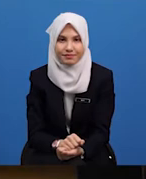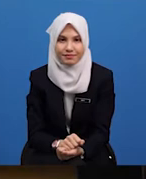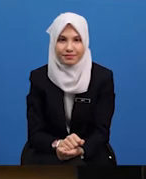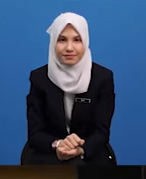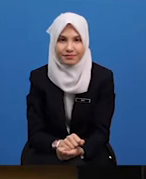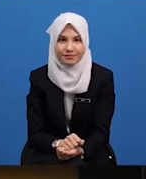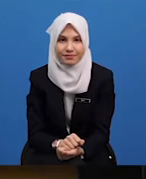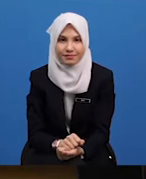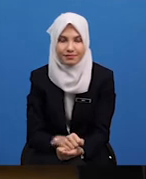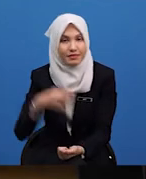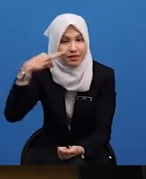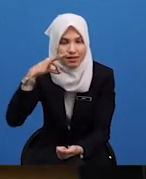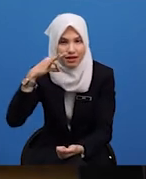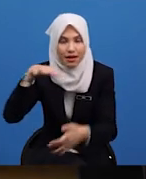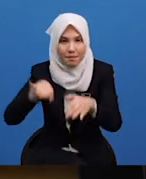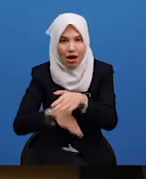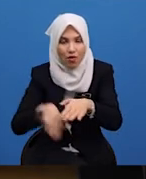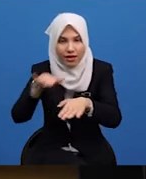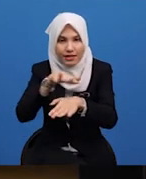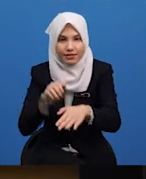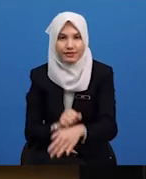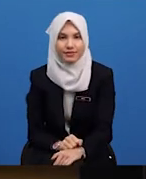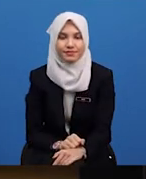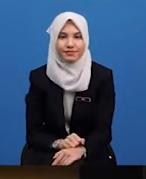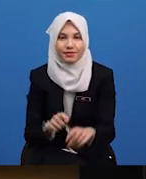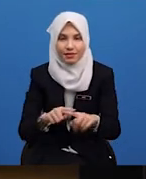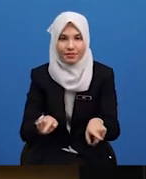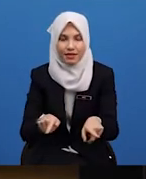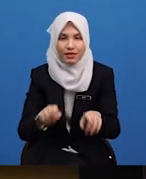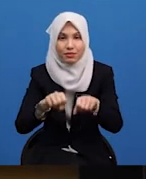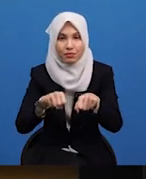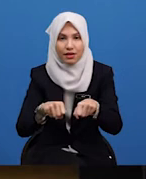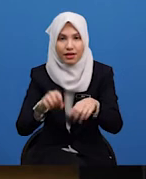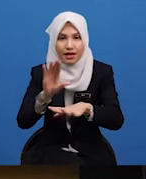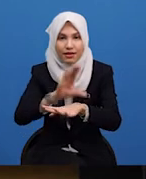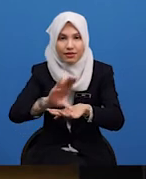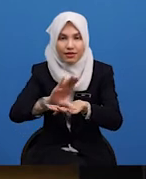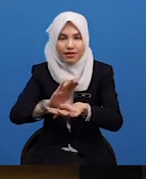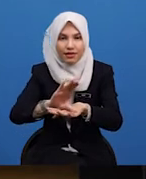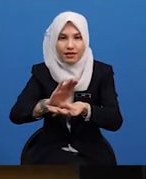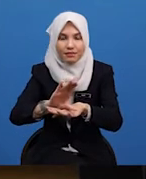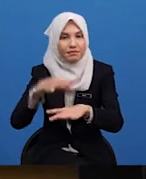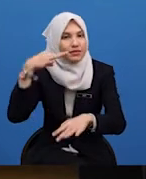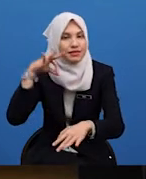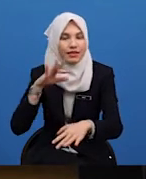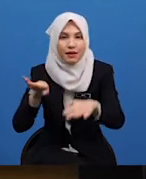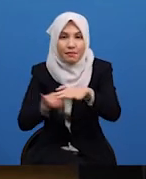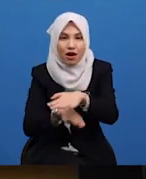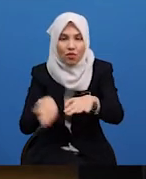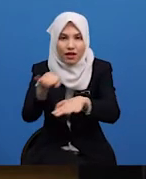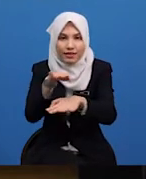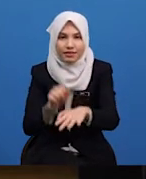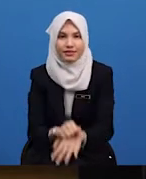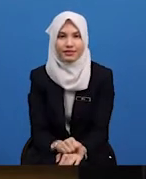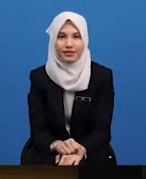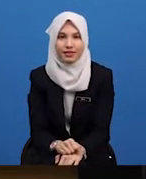petikan ke bawah dan ke atas. Namun kita boleh menggunakan petikan ke bawah dan ke atas ni secara berselang